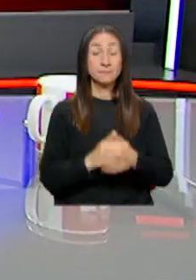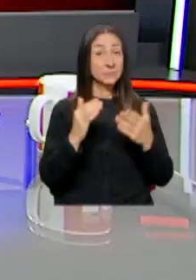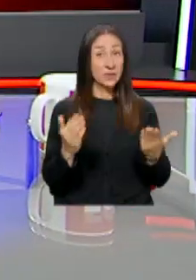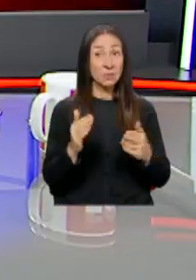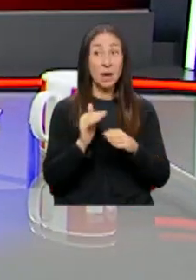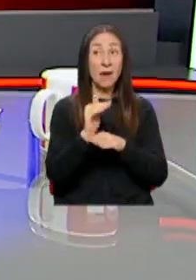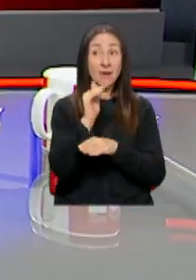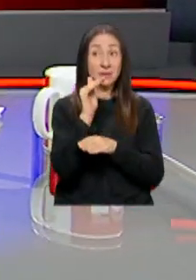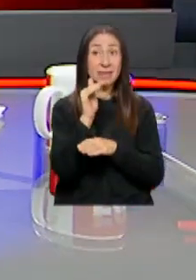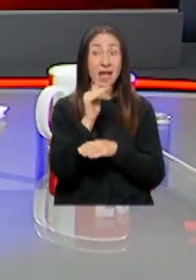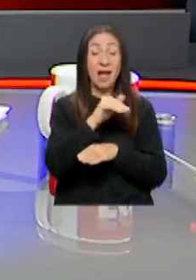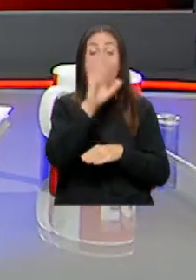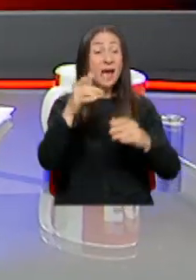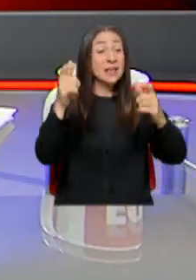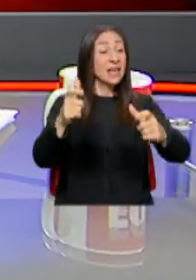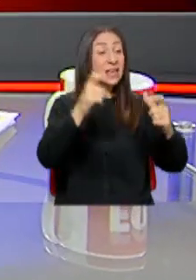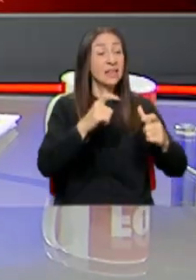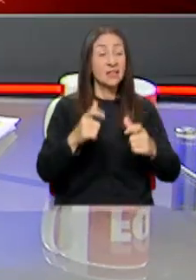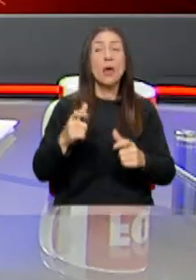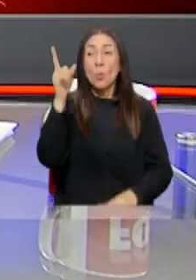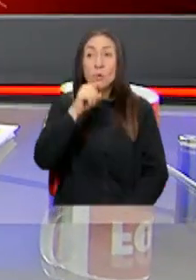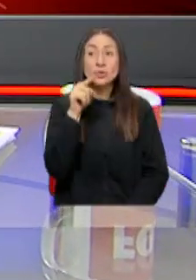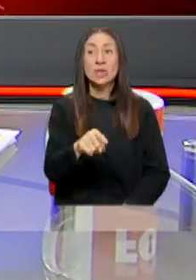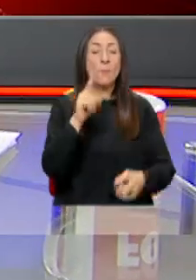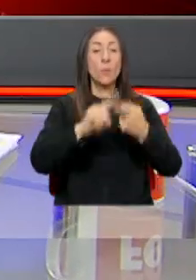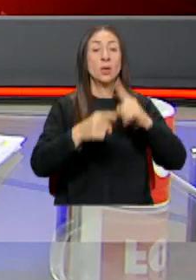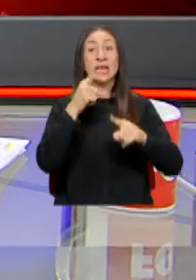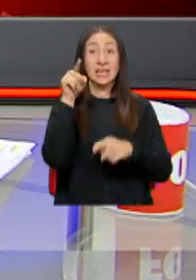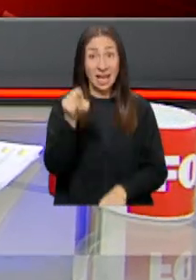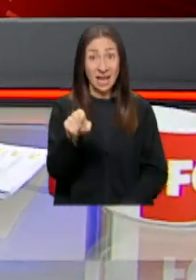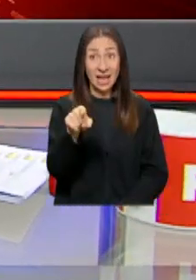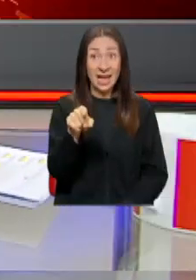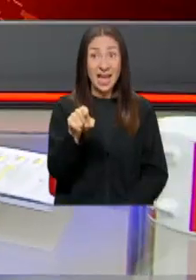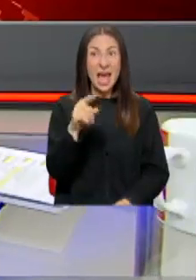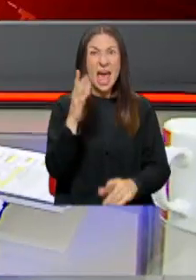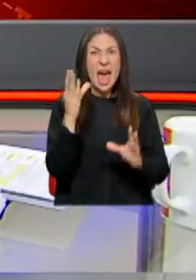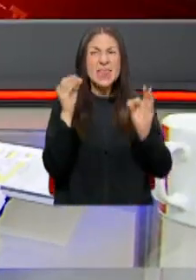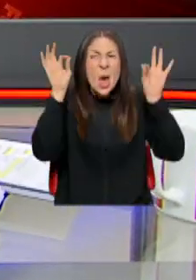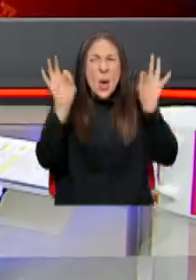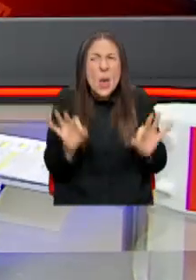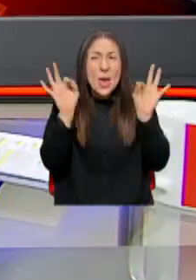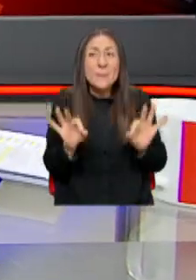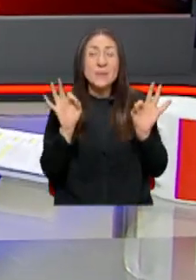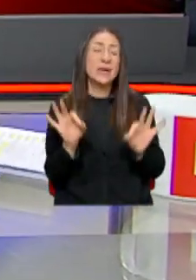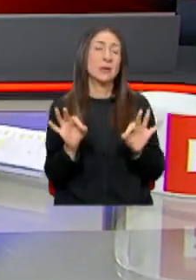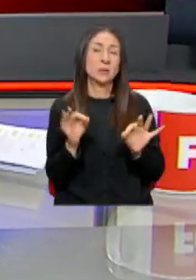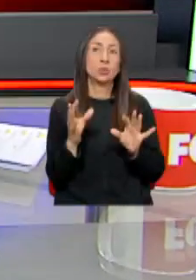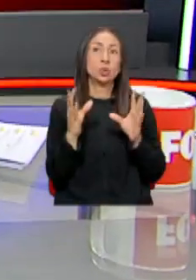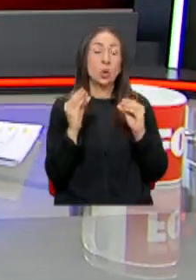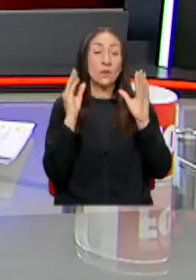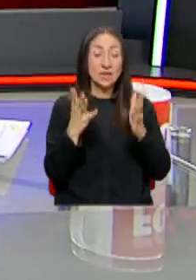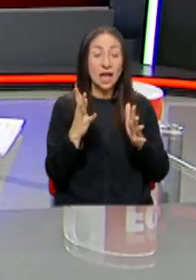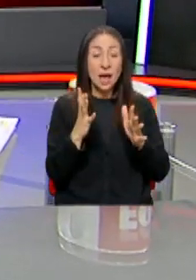efendim hayatın her alanında ve dolayısıyla siyasette en önemli ve